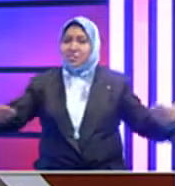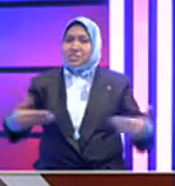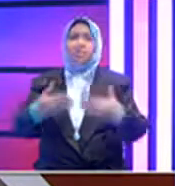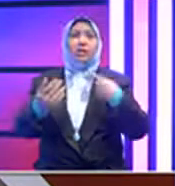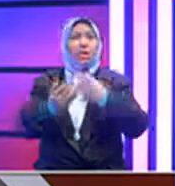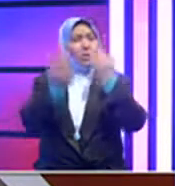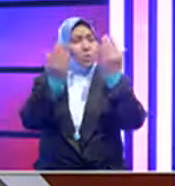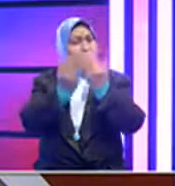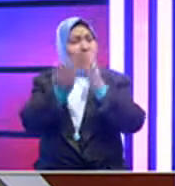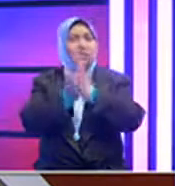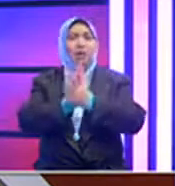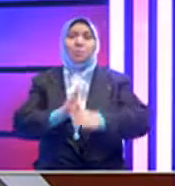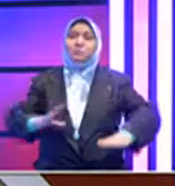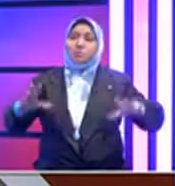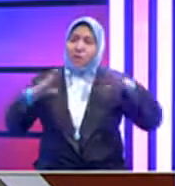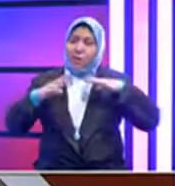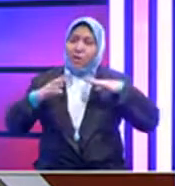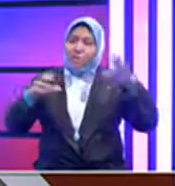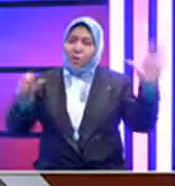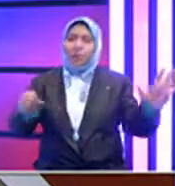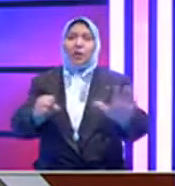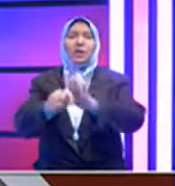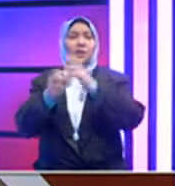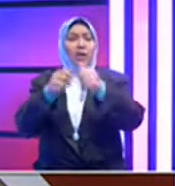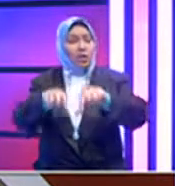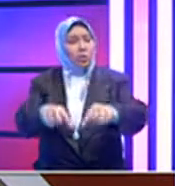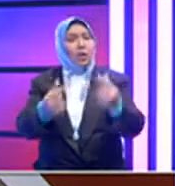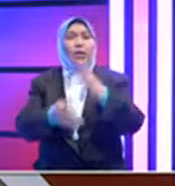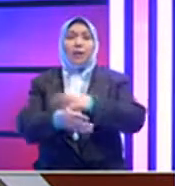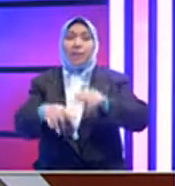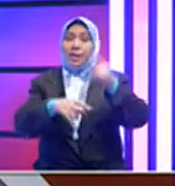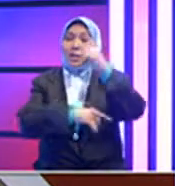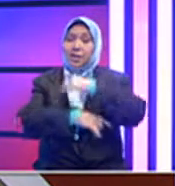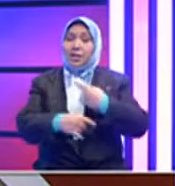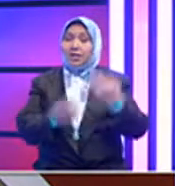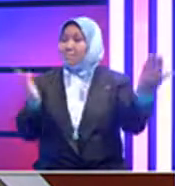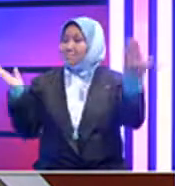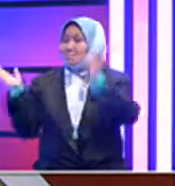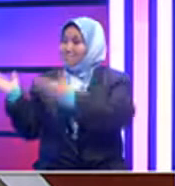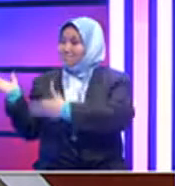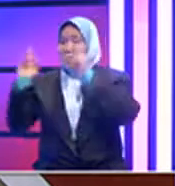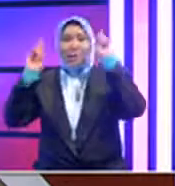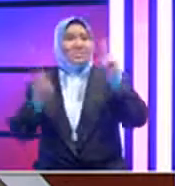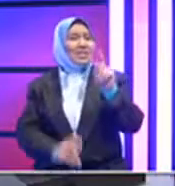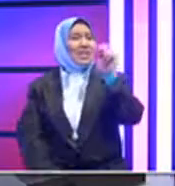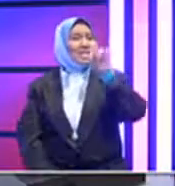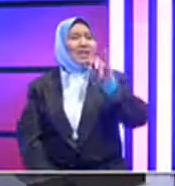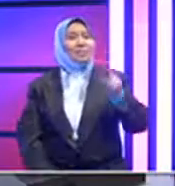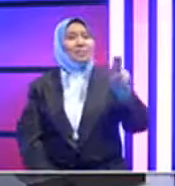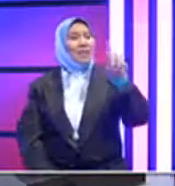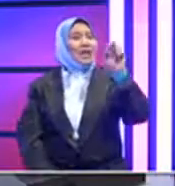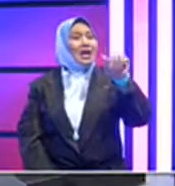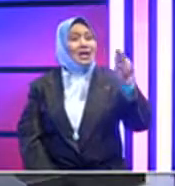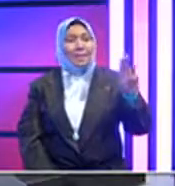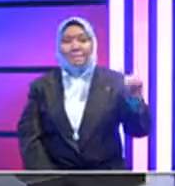kita doakan agar cuti ini diisi dengan dengan Alquran dan pada hari ini hidup sama Fadil Ustaz Tarmizi Abdurrahman kawasan